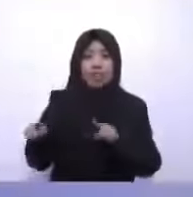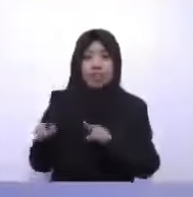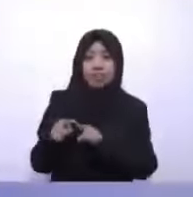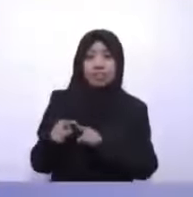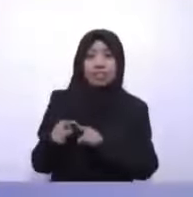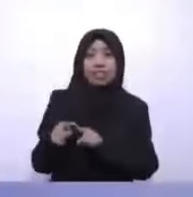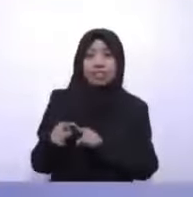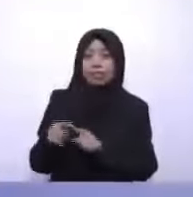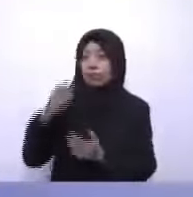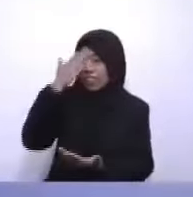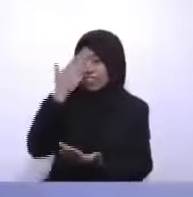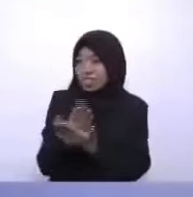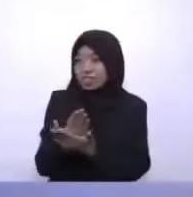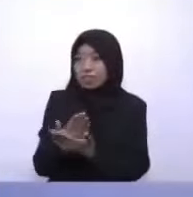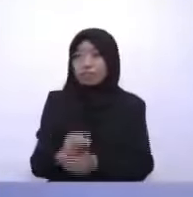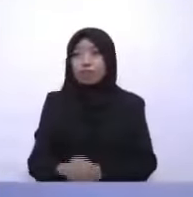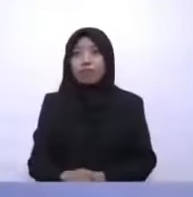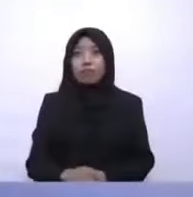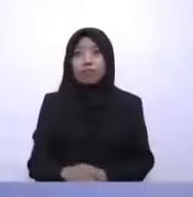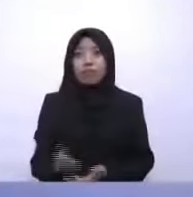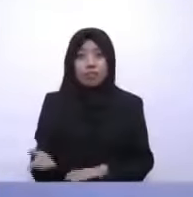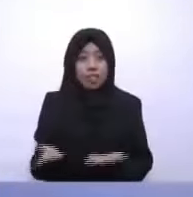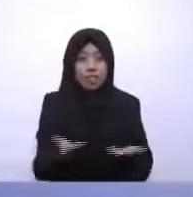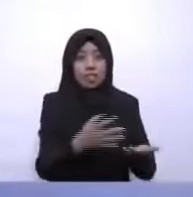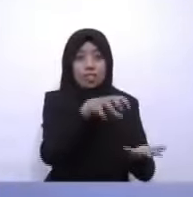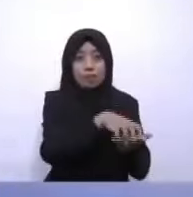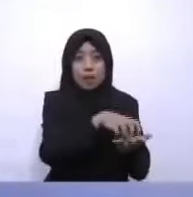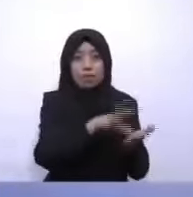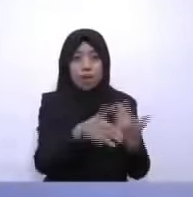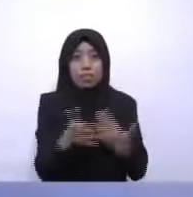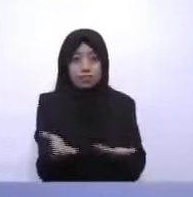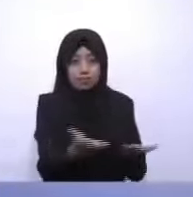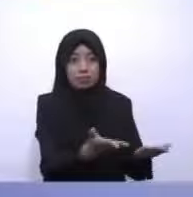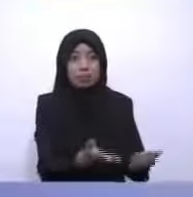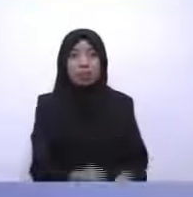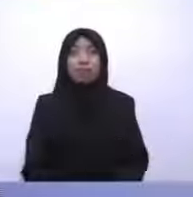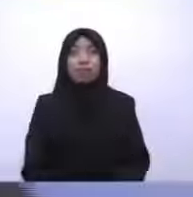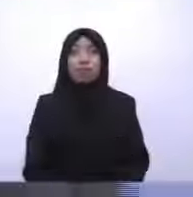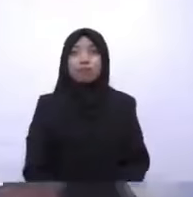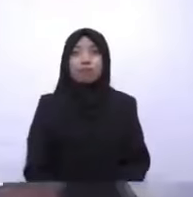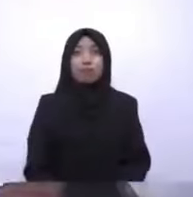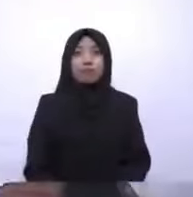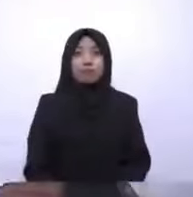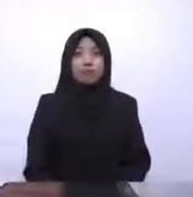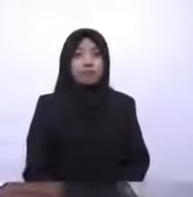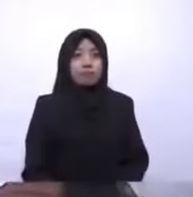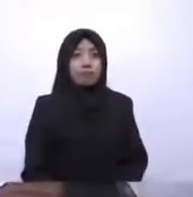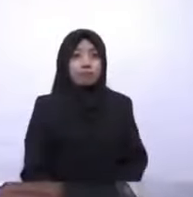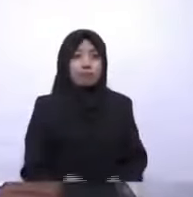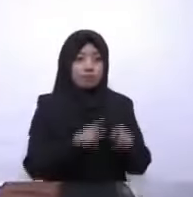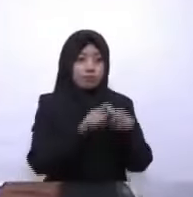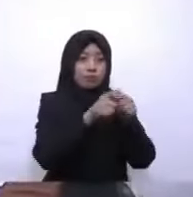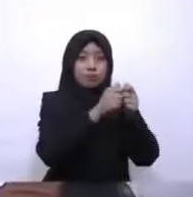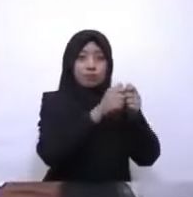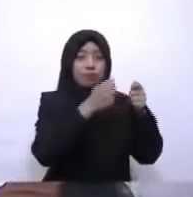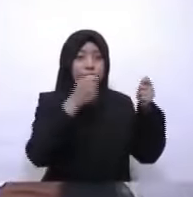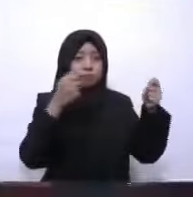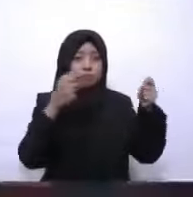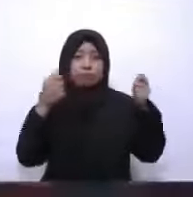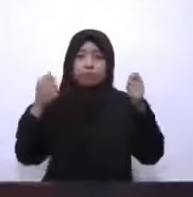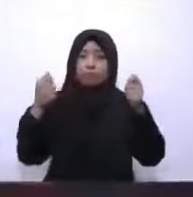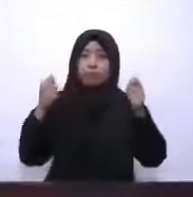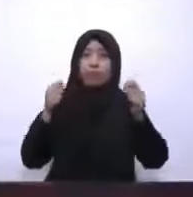Ya, baik. Terima kasih. Silakan kembali ke tempat, Bapak. Saya akan memperlihatkan kembali